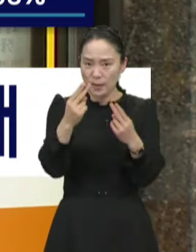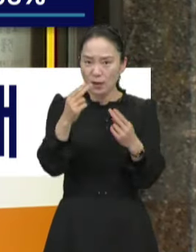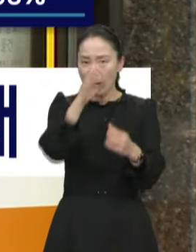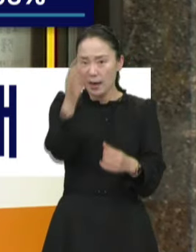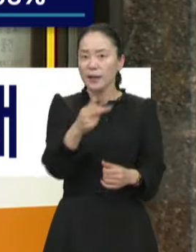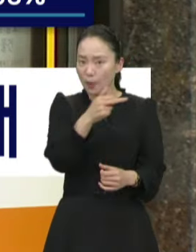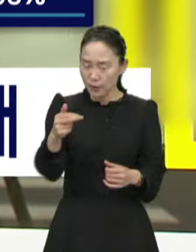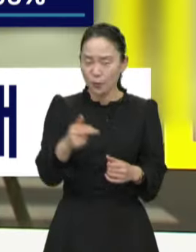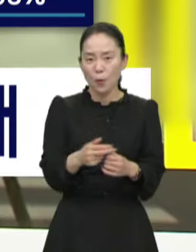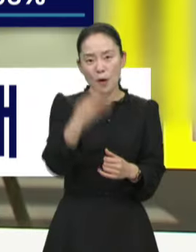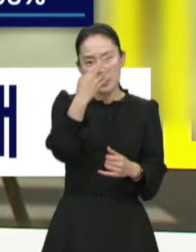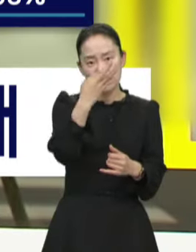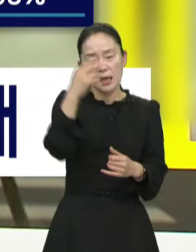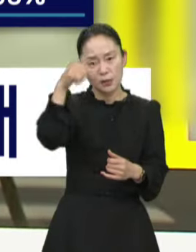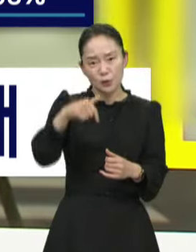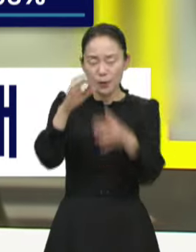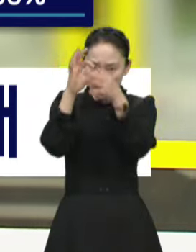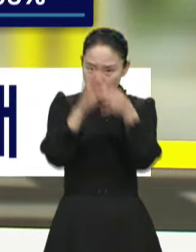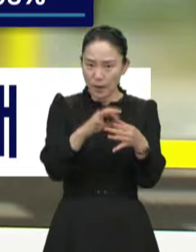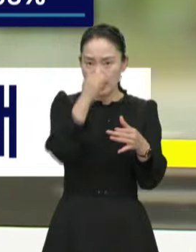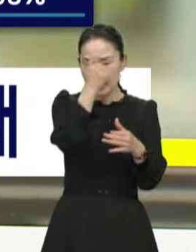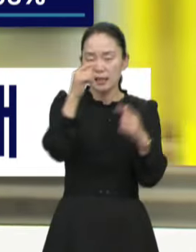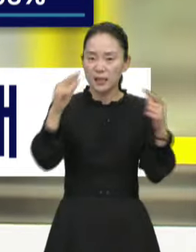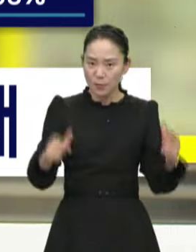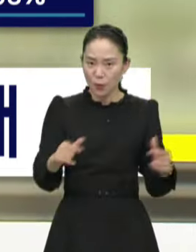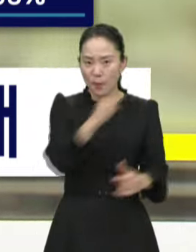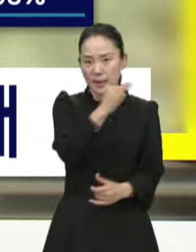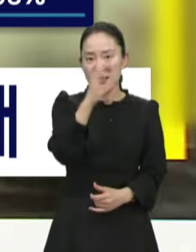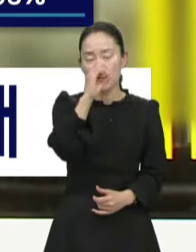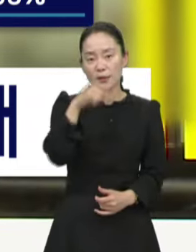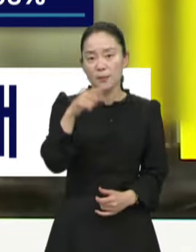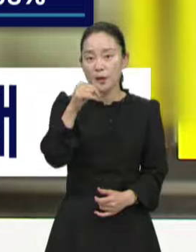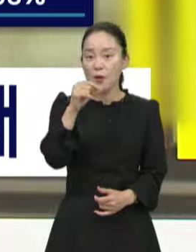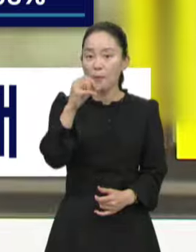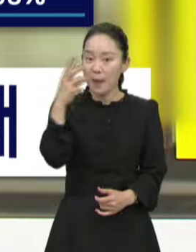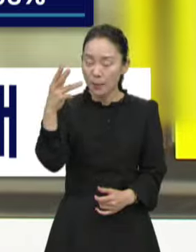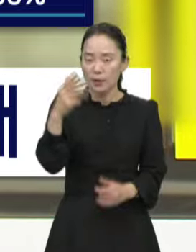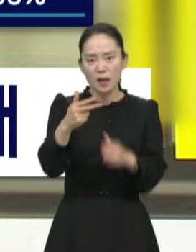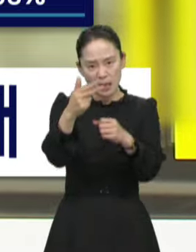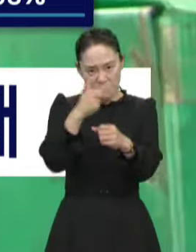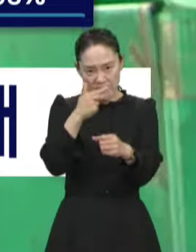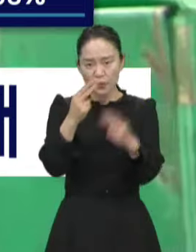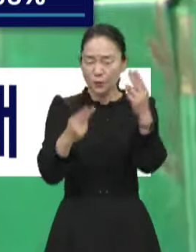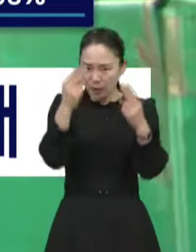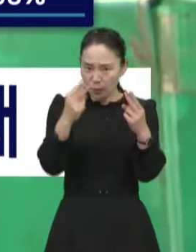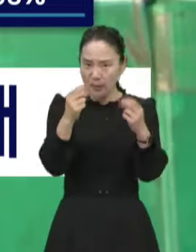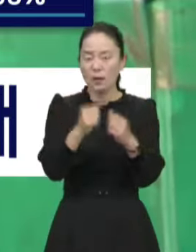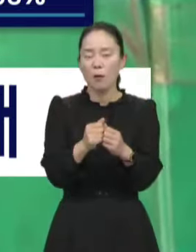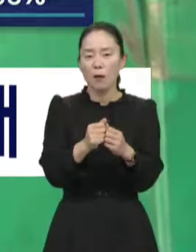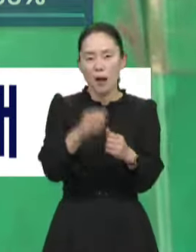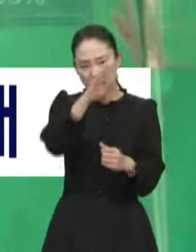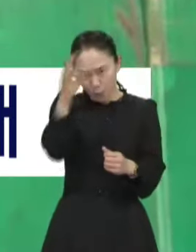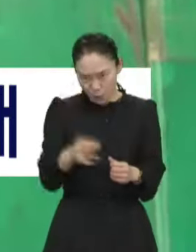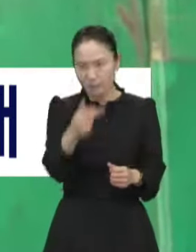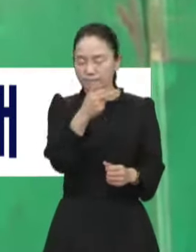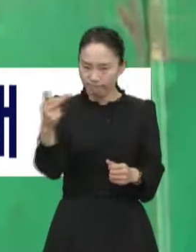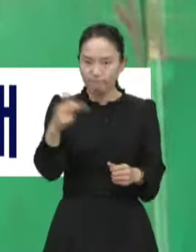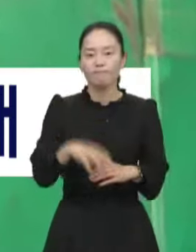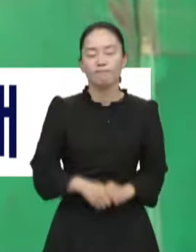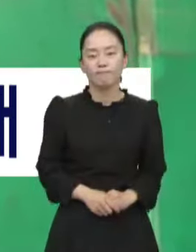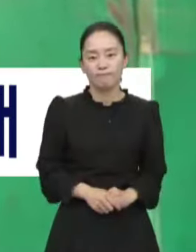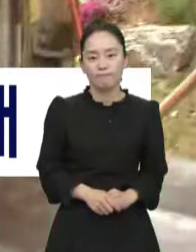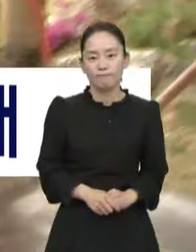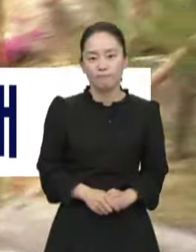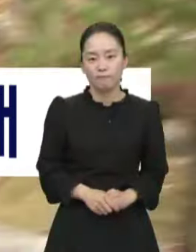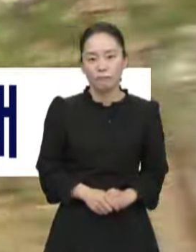14주째 하락한 충남도 -0.08% 지난주 -0.03% 다 하락폭이